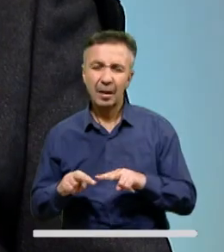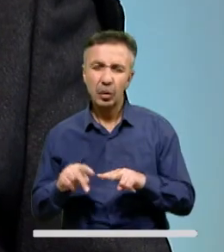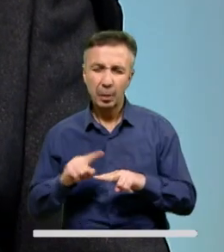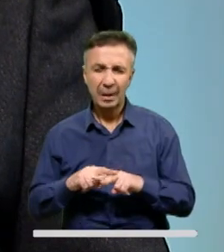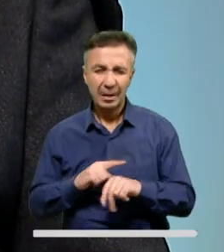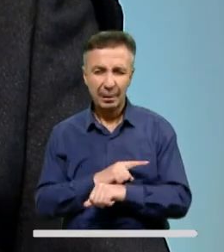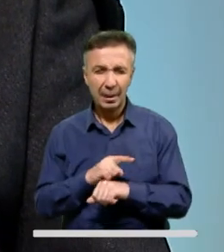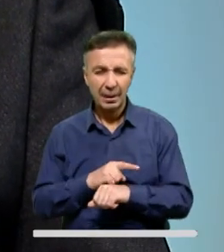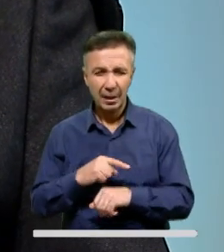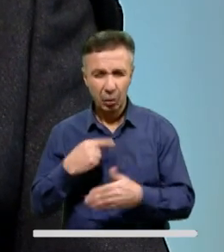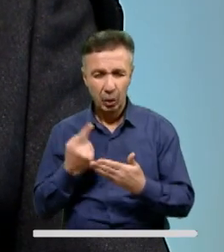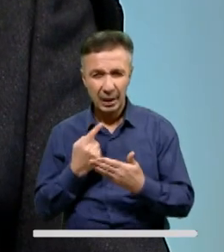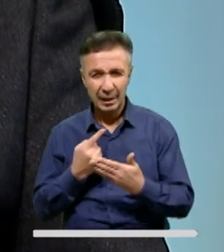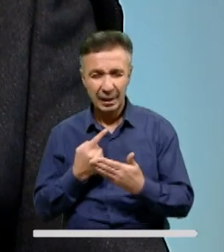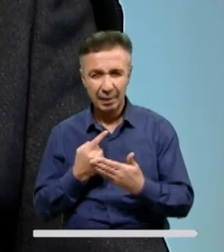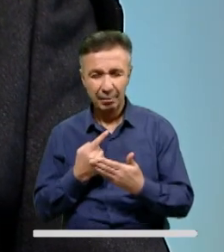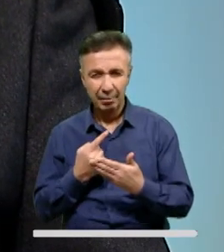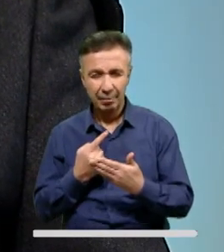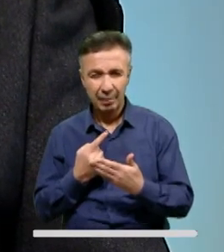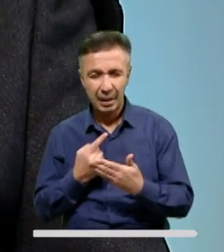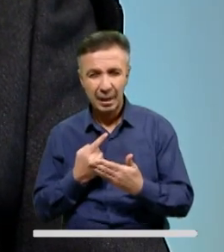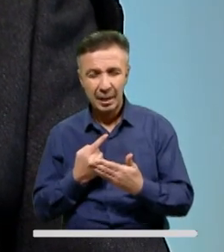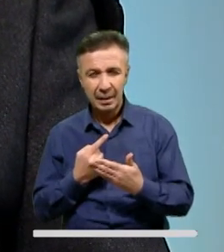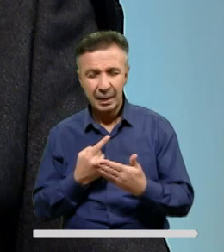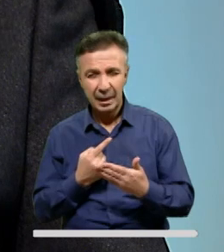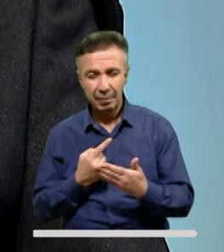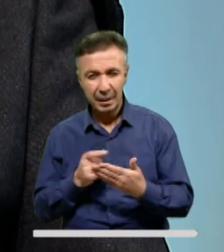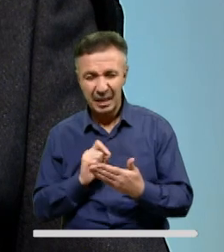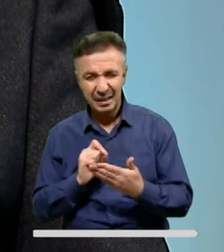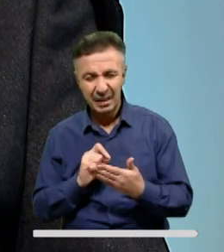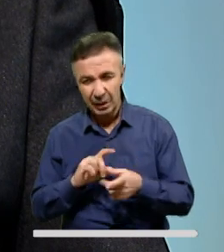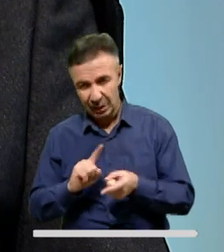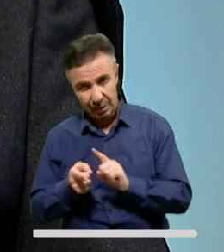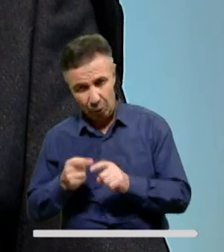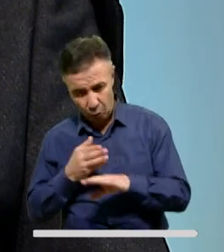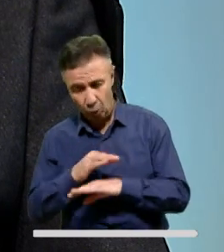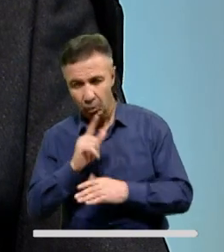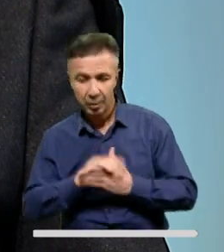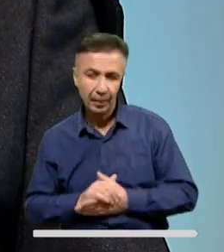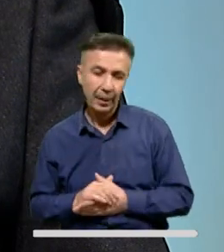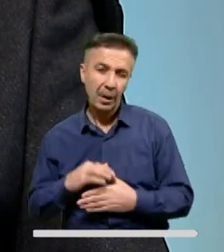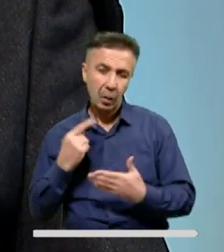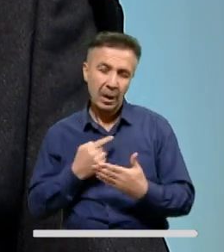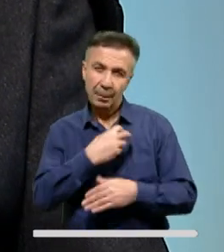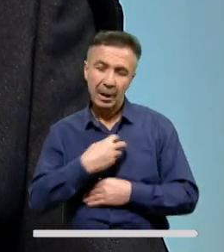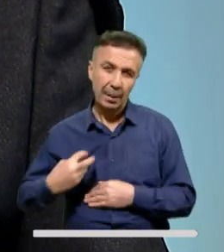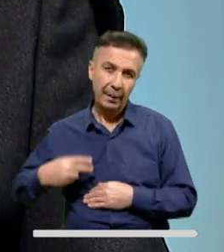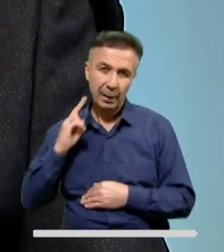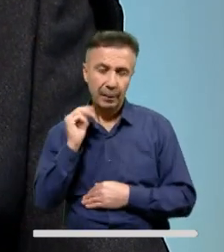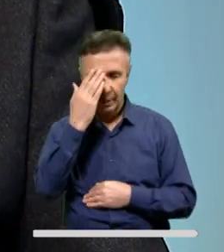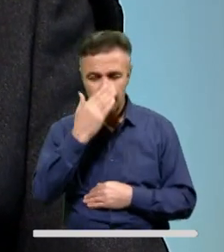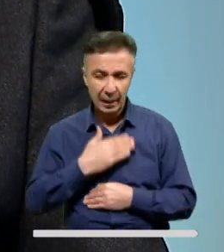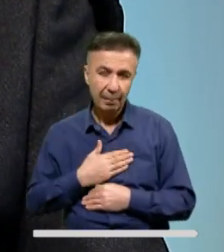Şimdi tabii Kur'an-ı Kerim'in efendim Peygamber Efendimiz sallallahu aleyhi ve